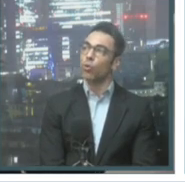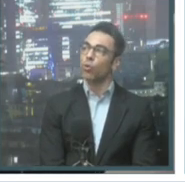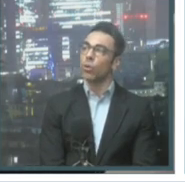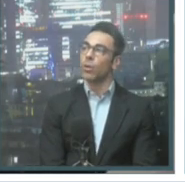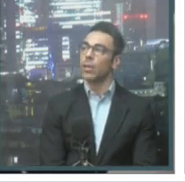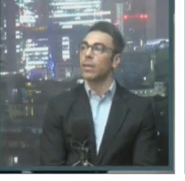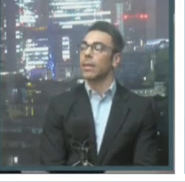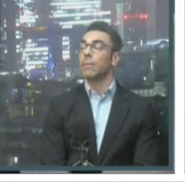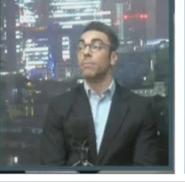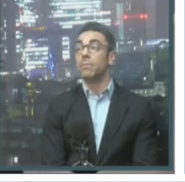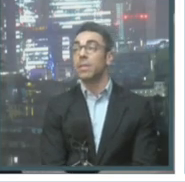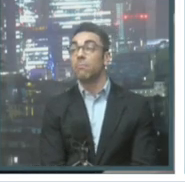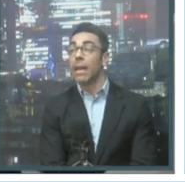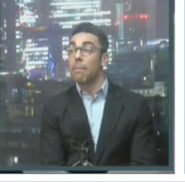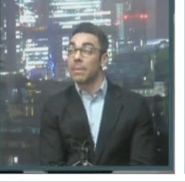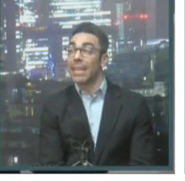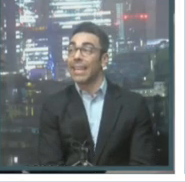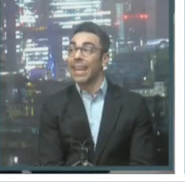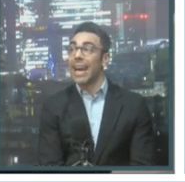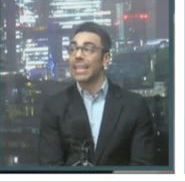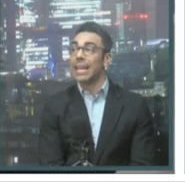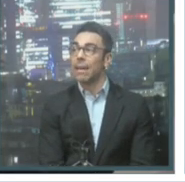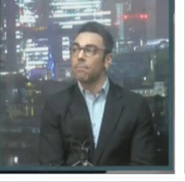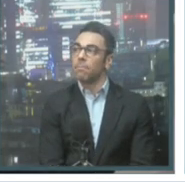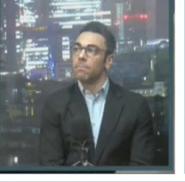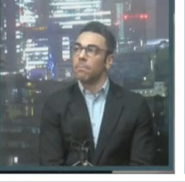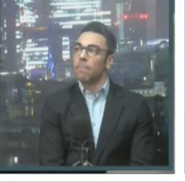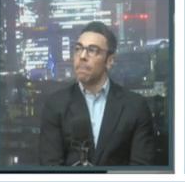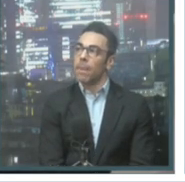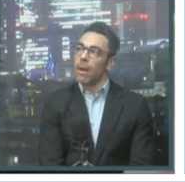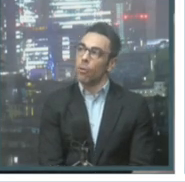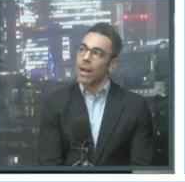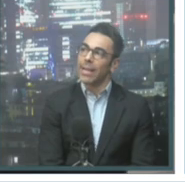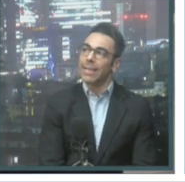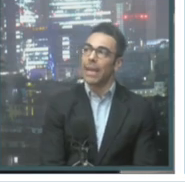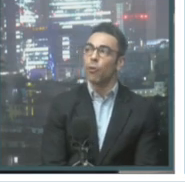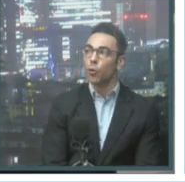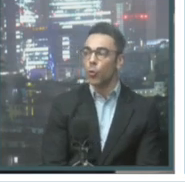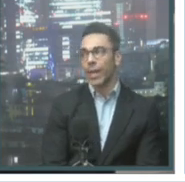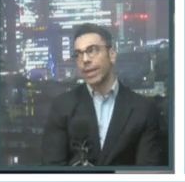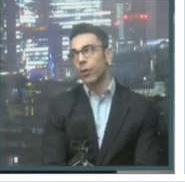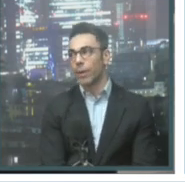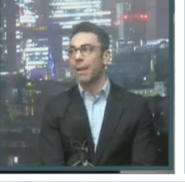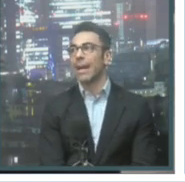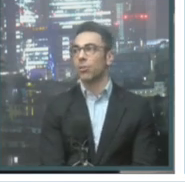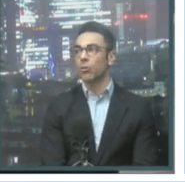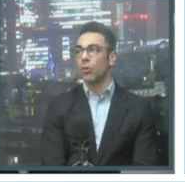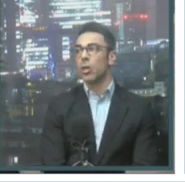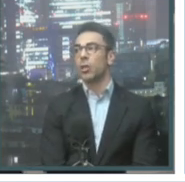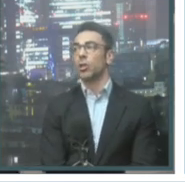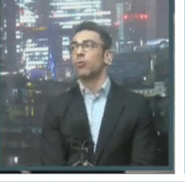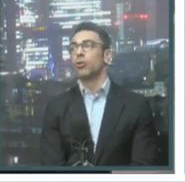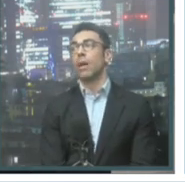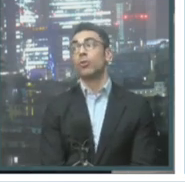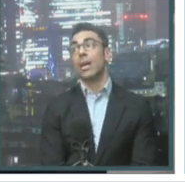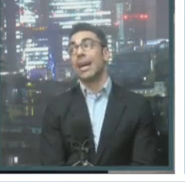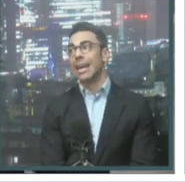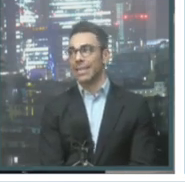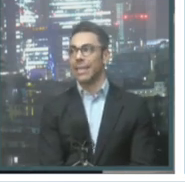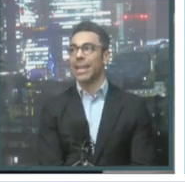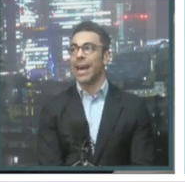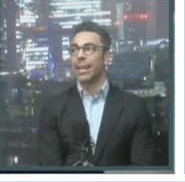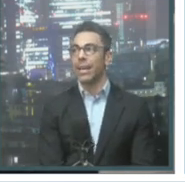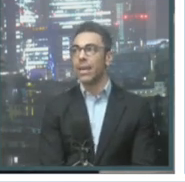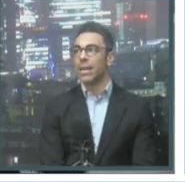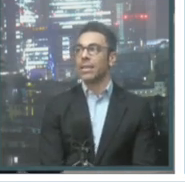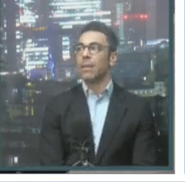sordomuto è stata creata allora in realtà noi due io e brazzo ci conosciamo già da